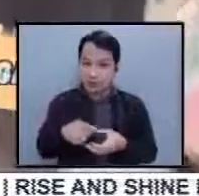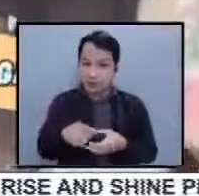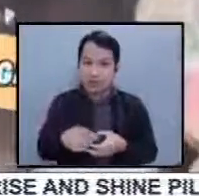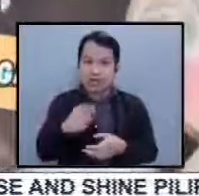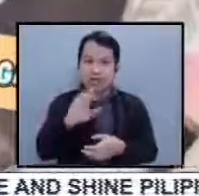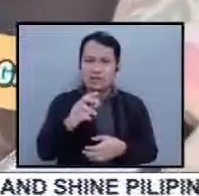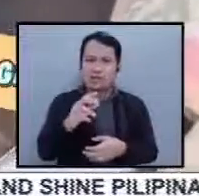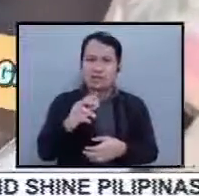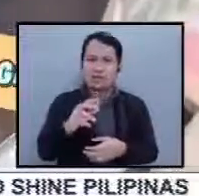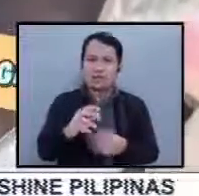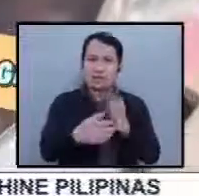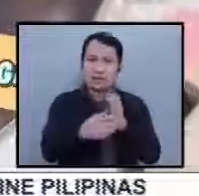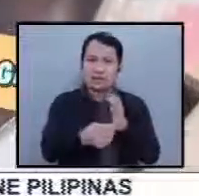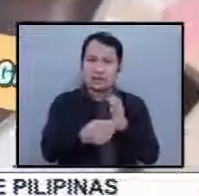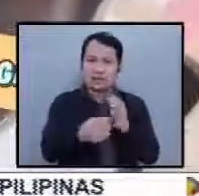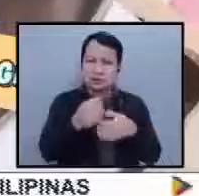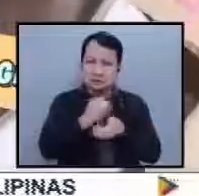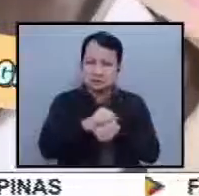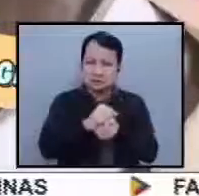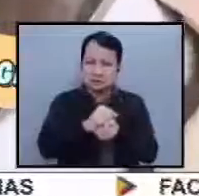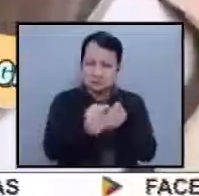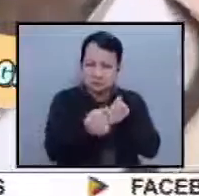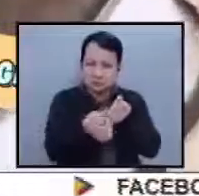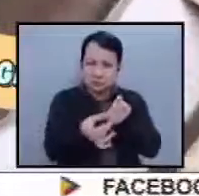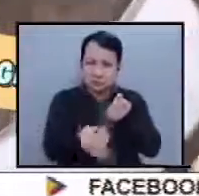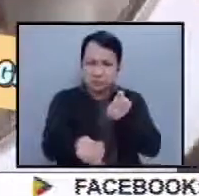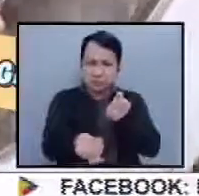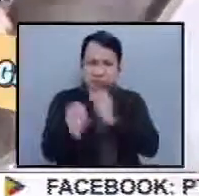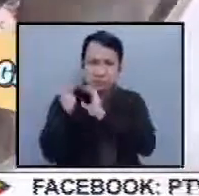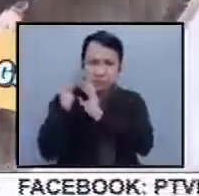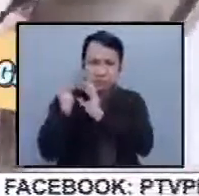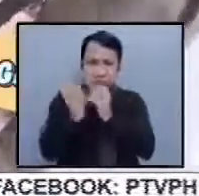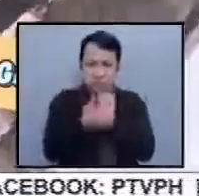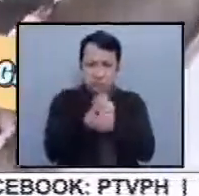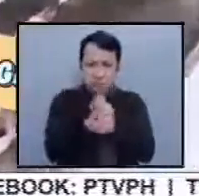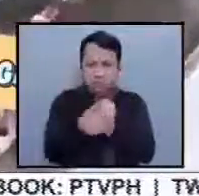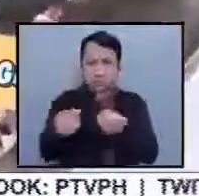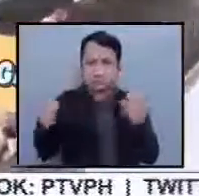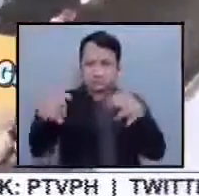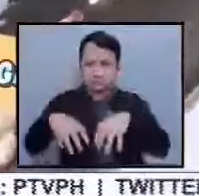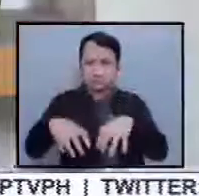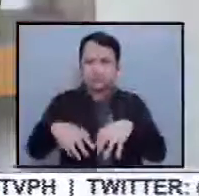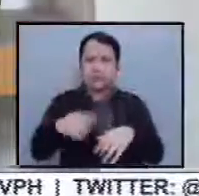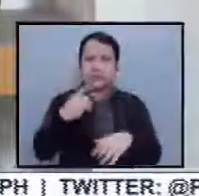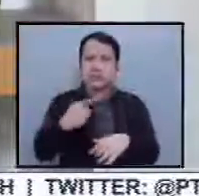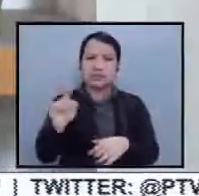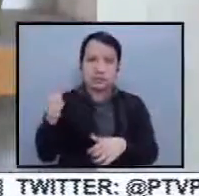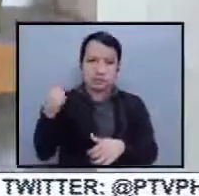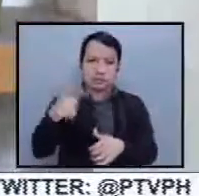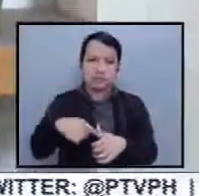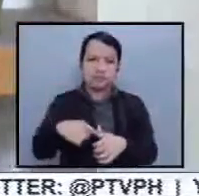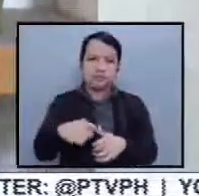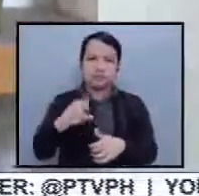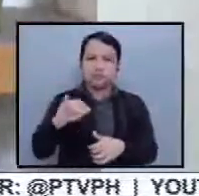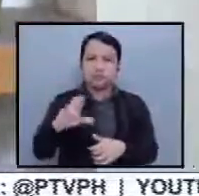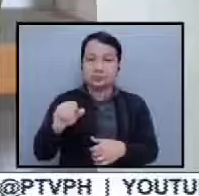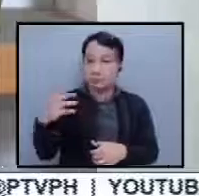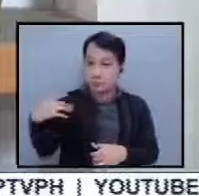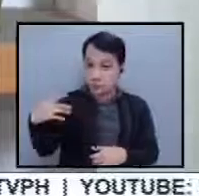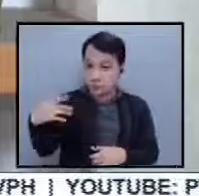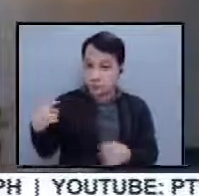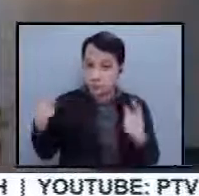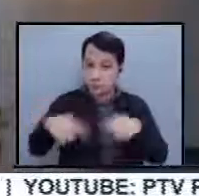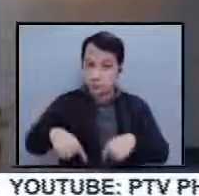sabihin yung unang gata, yun ang ilalagay natin sa bao para sa ating prawn curry. So habang hinihintay po natin